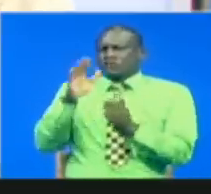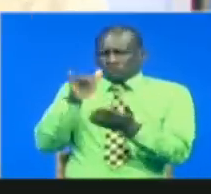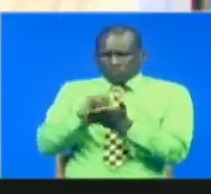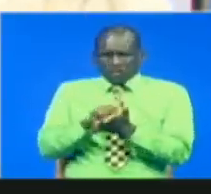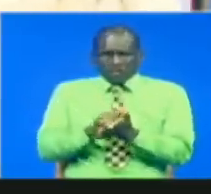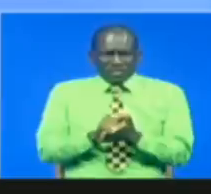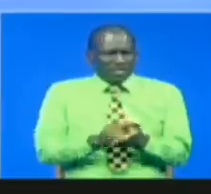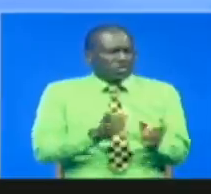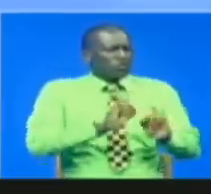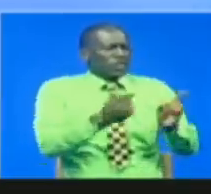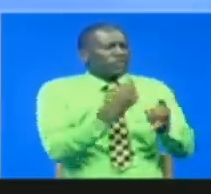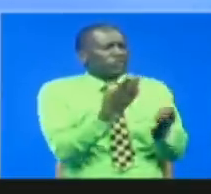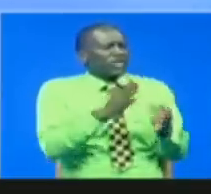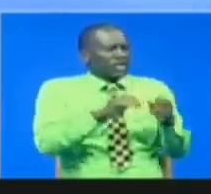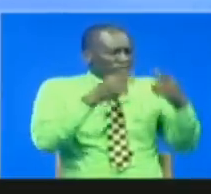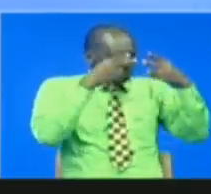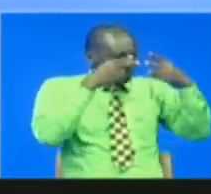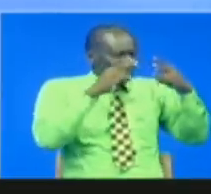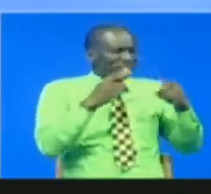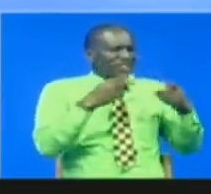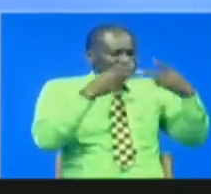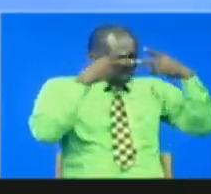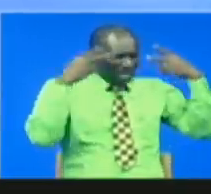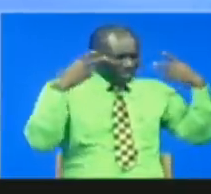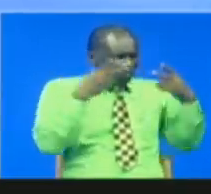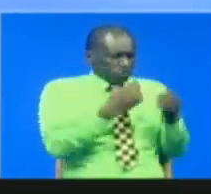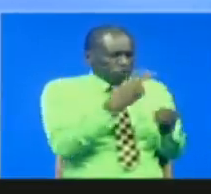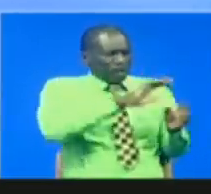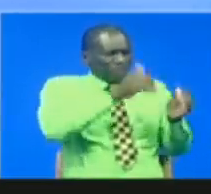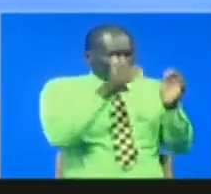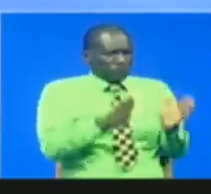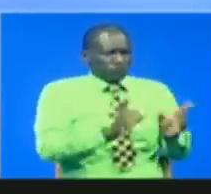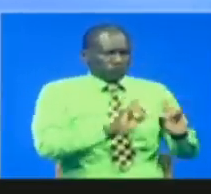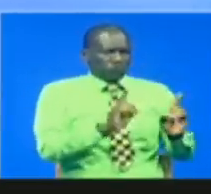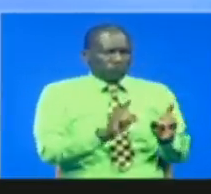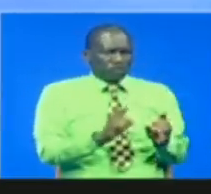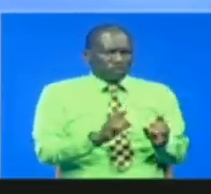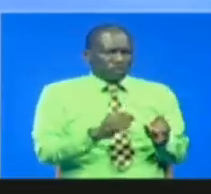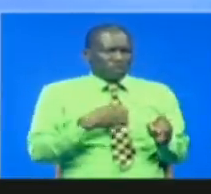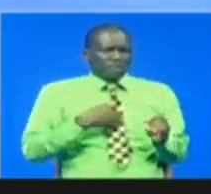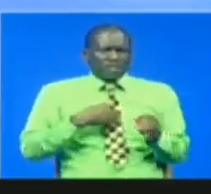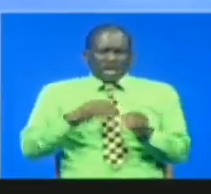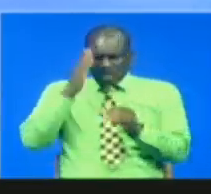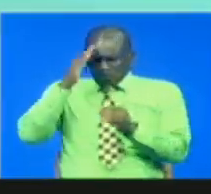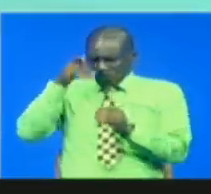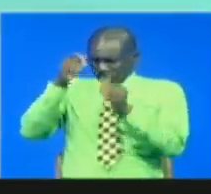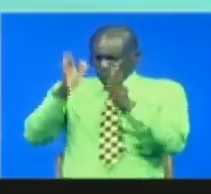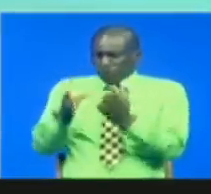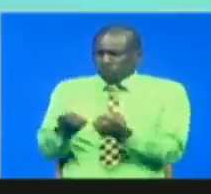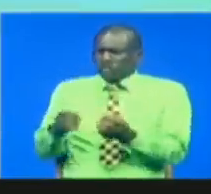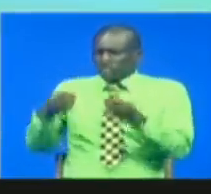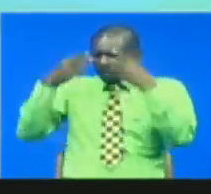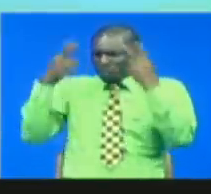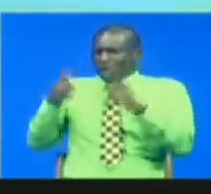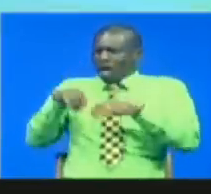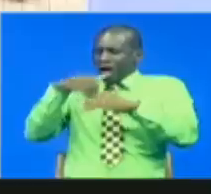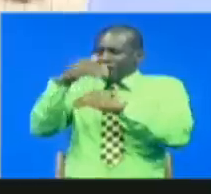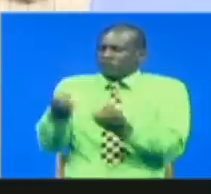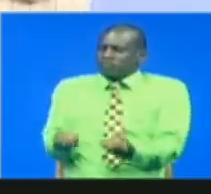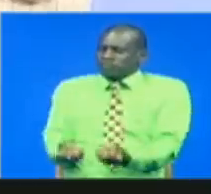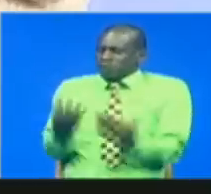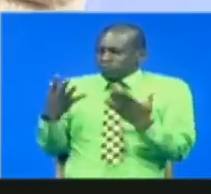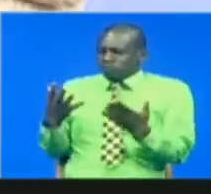ukuona mgaidi mwingine yoyote kati ya wale wengine watano tuliambiwa? Hata mimi kama huyu ndio nilijua ni mgaidi wakati nigundua ni gaidi baada ya kulipuka, mwingine